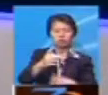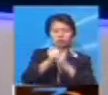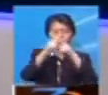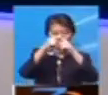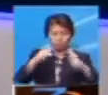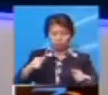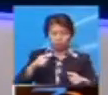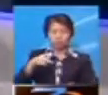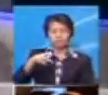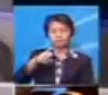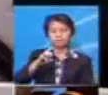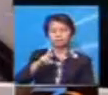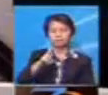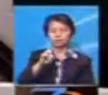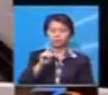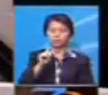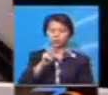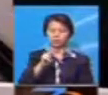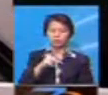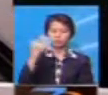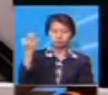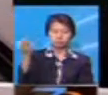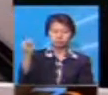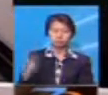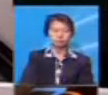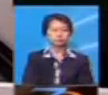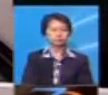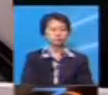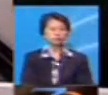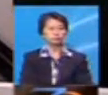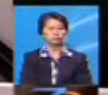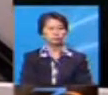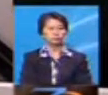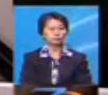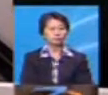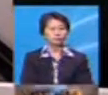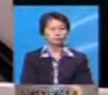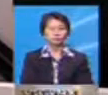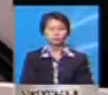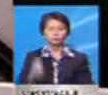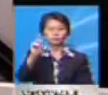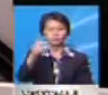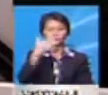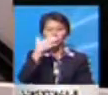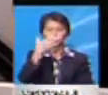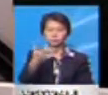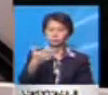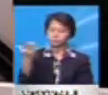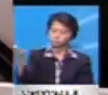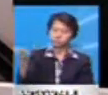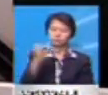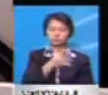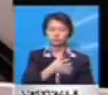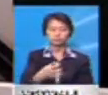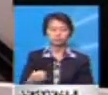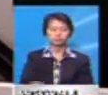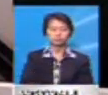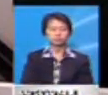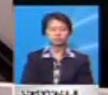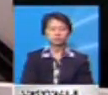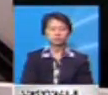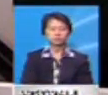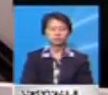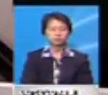Auditorium Perdana. Kamal, silakan. Baik, terima kasih Syahril Sarapudin dan Atikah Muhammad